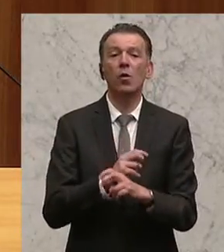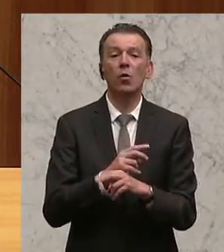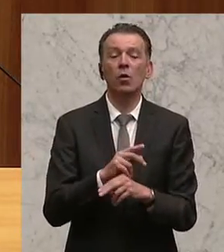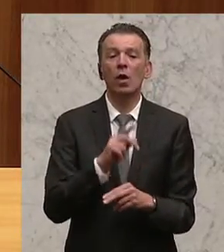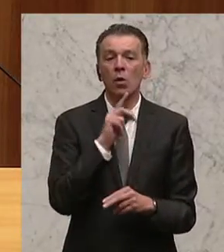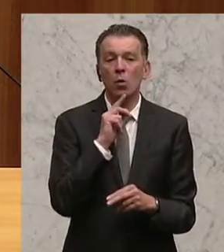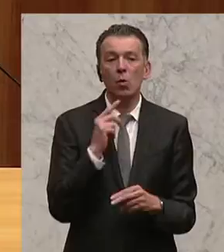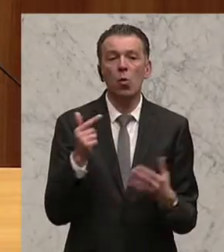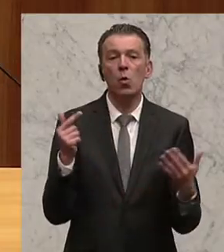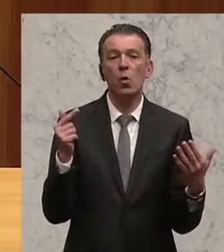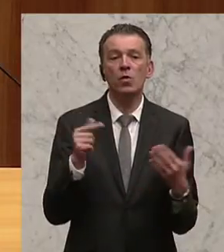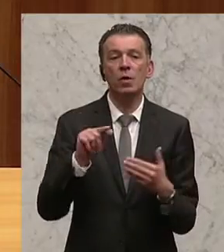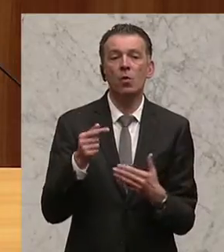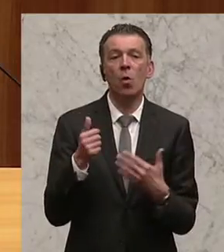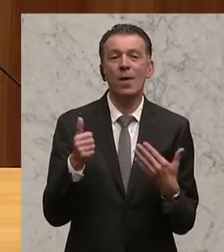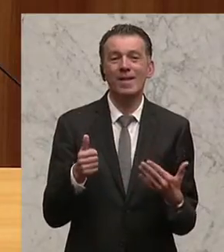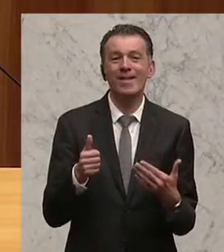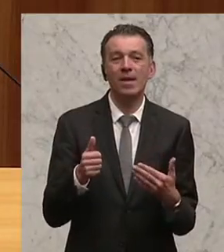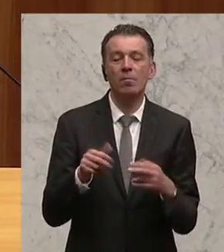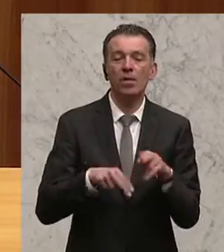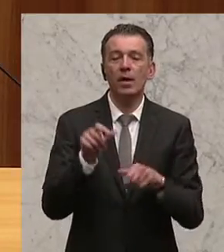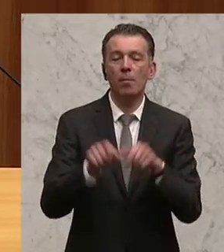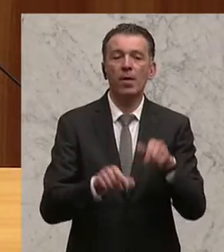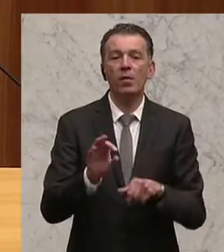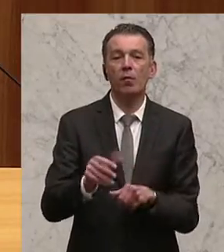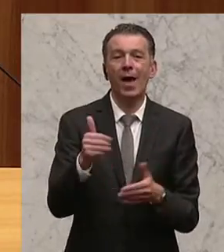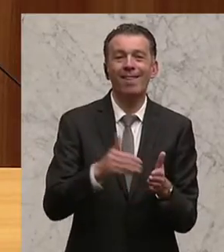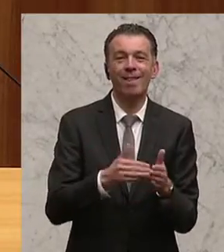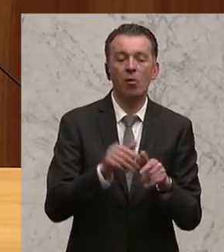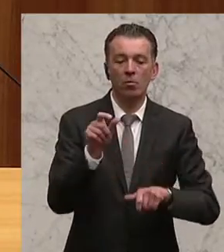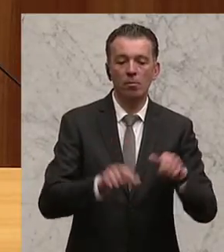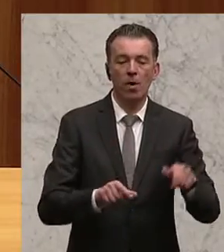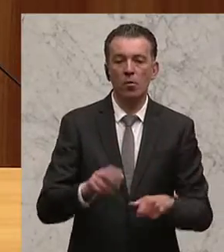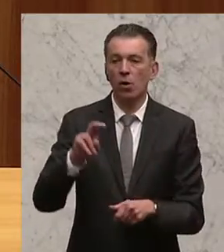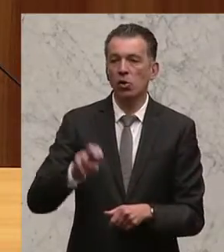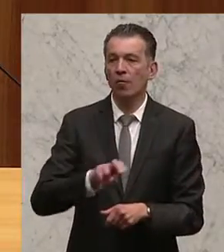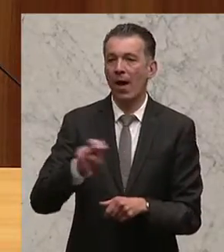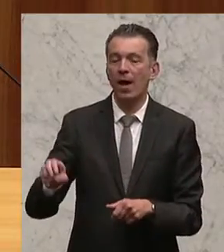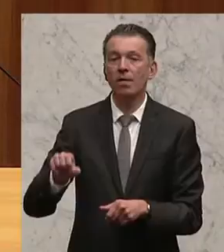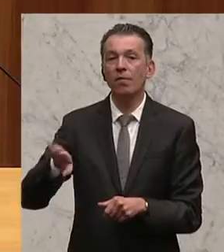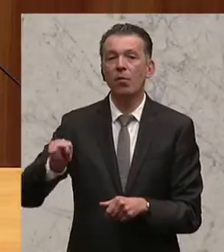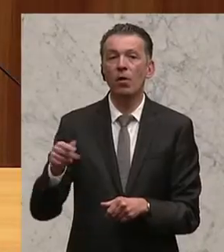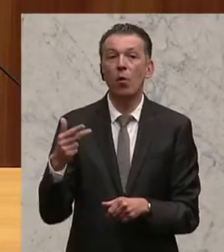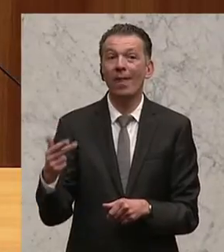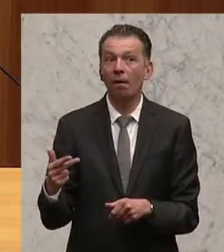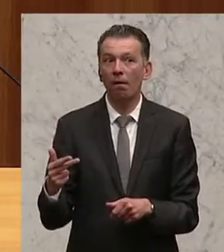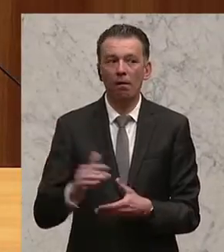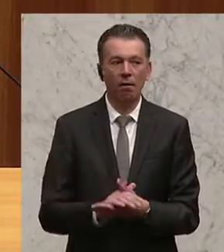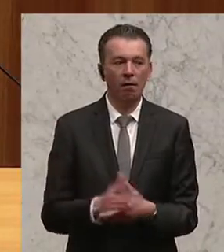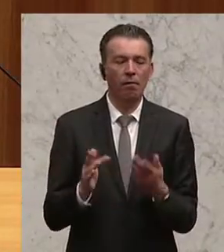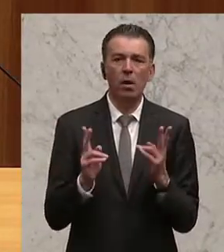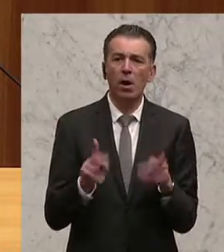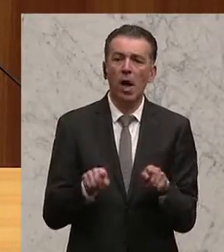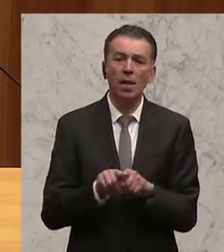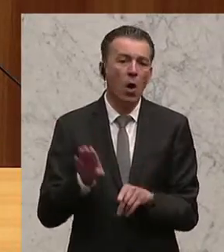nur 7,6 Pflegepersonen auf 1000 Einwohner, während in der Schweiz sind es 15,2. Vielleicht können Sie mir auch ein